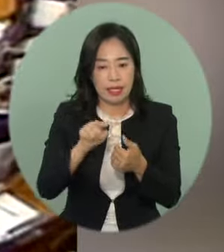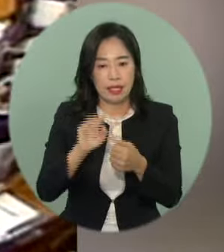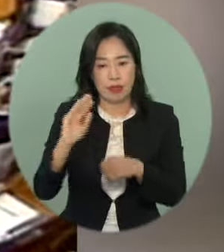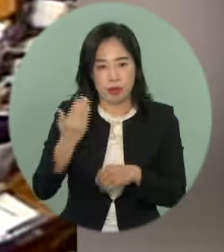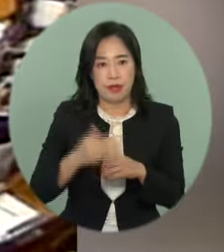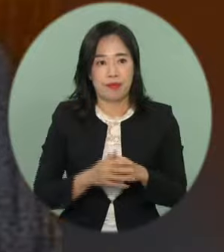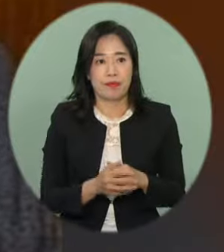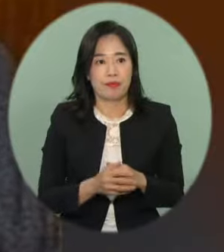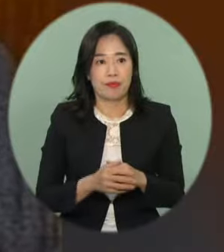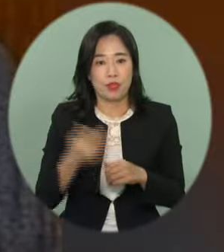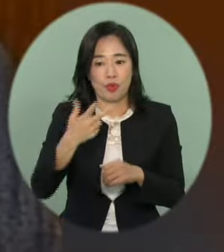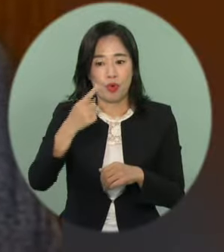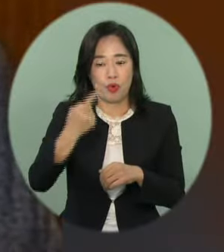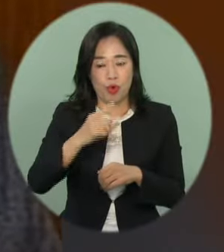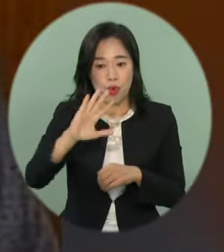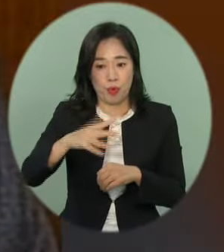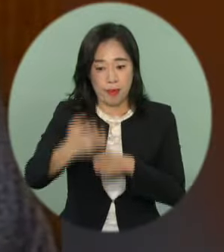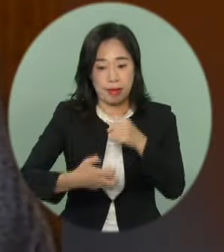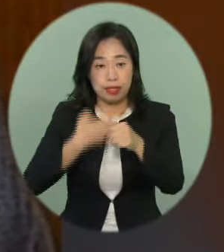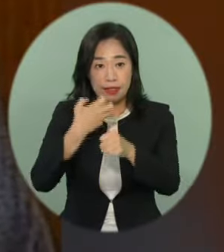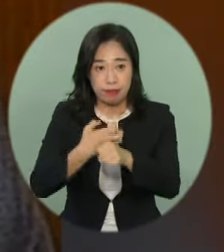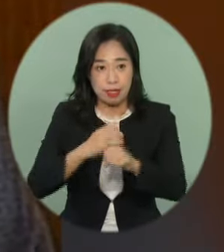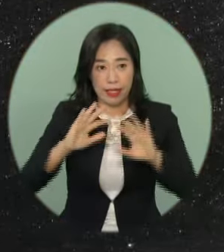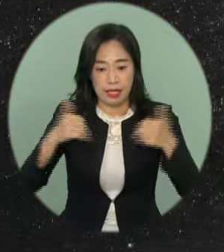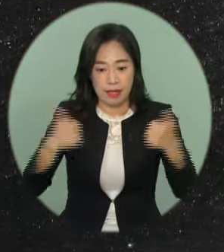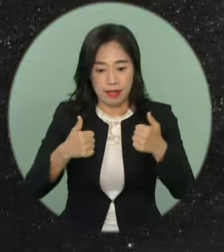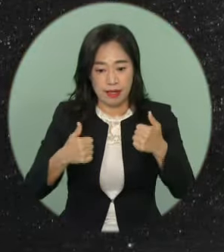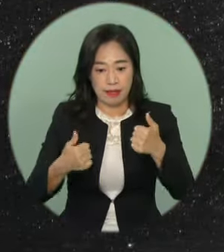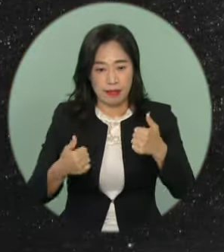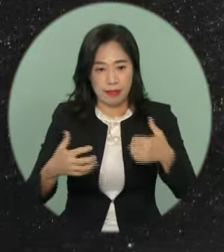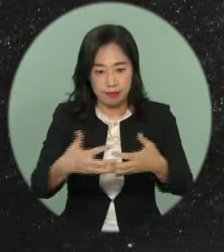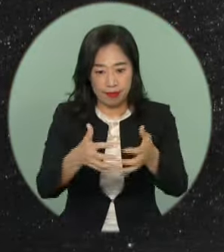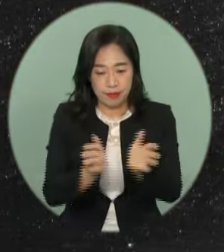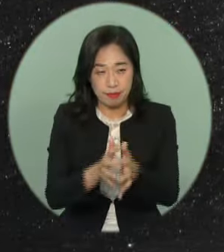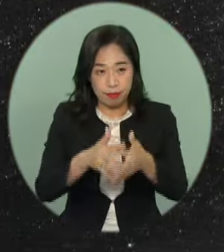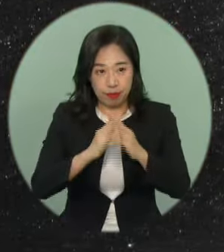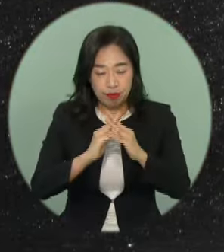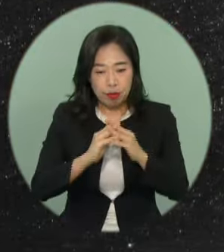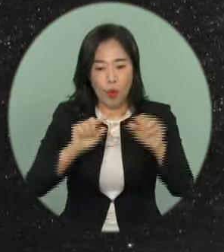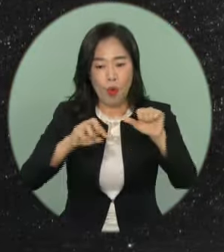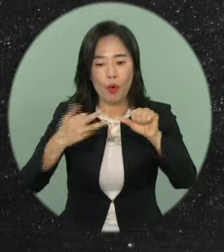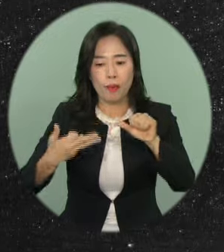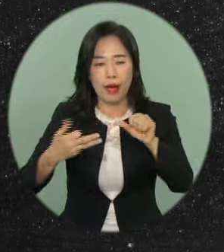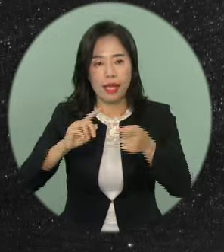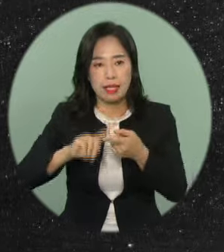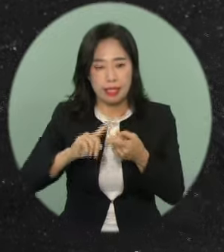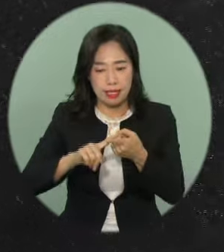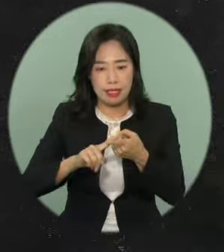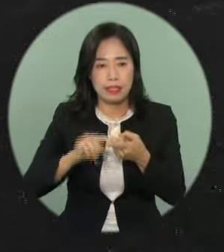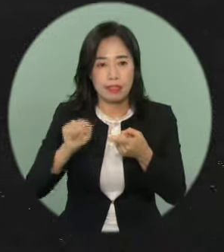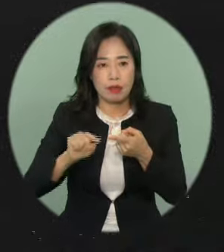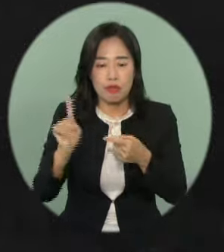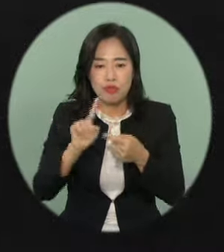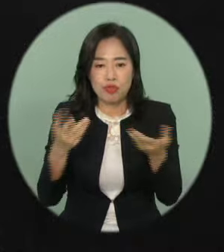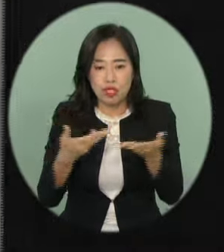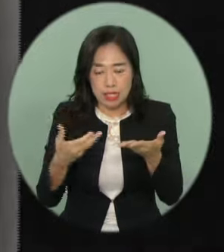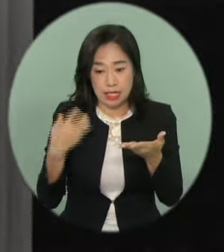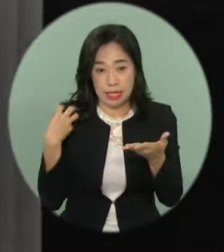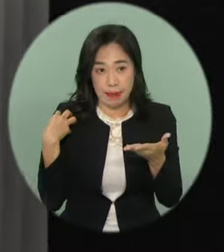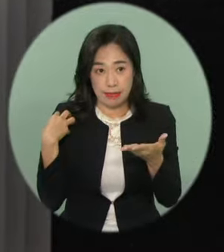때문에 지난 1988년 국회에 꾸려진 광주 특위는 518에 무슨 역할을 했는지 규명하기 위한